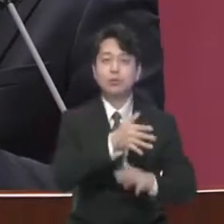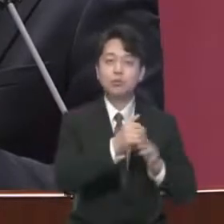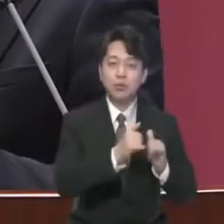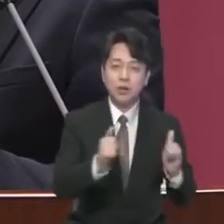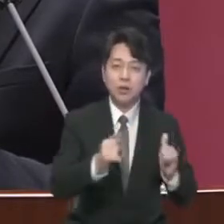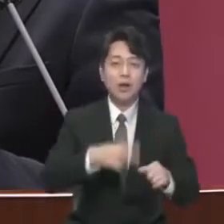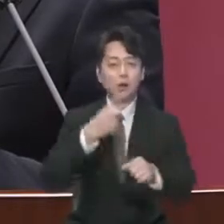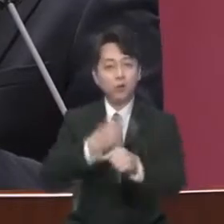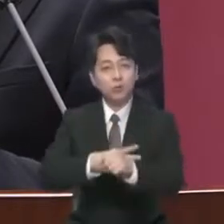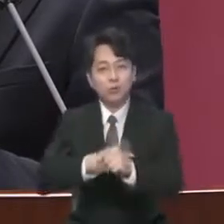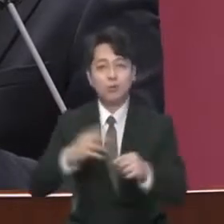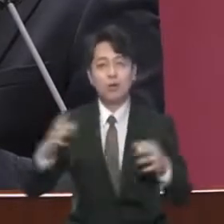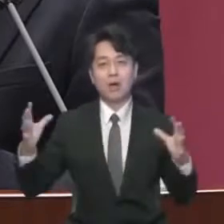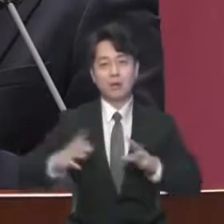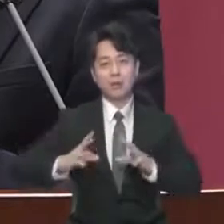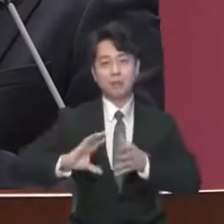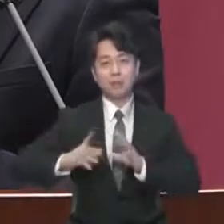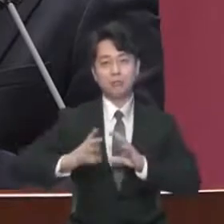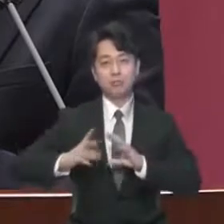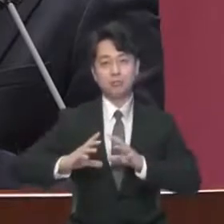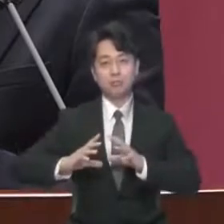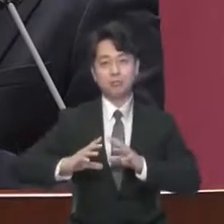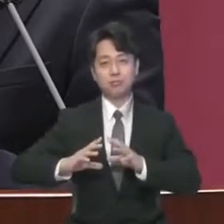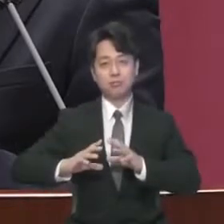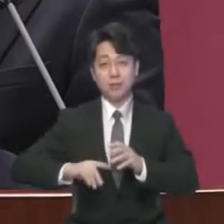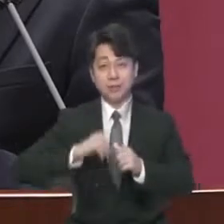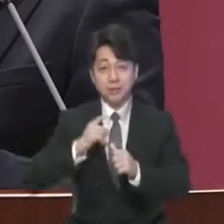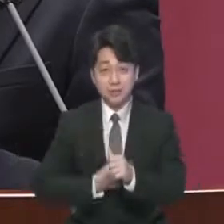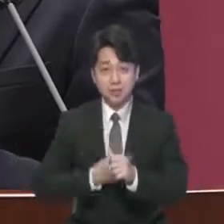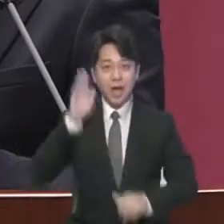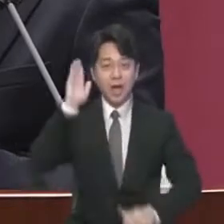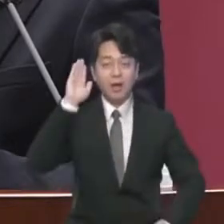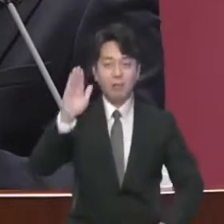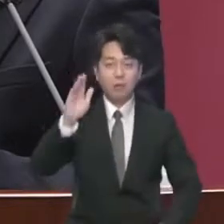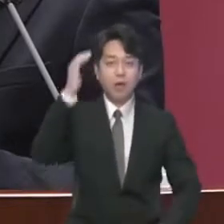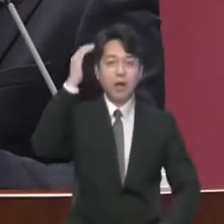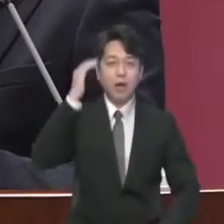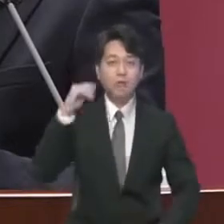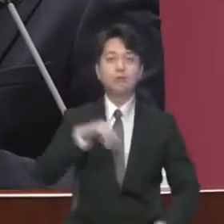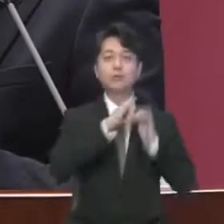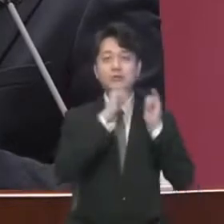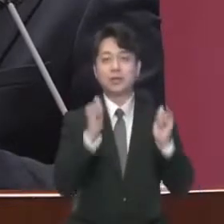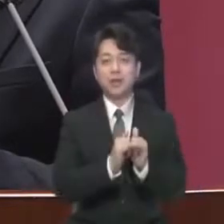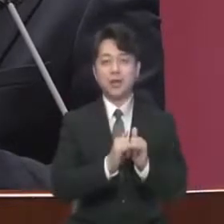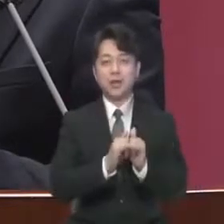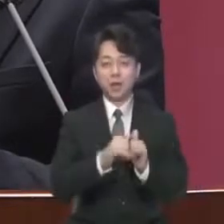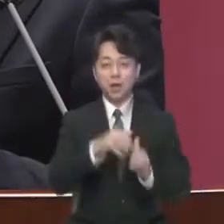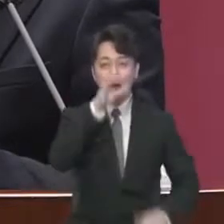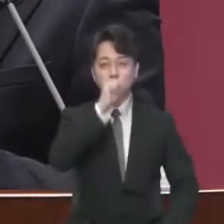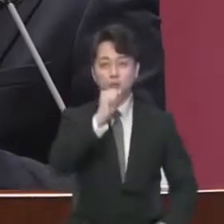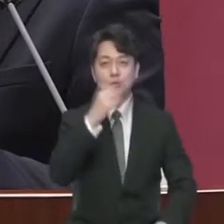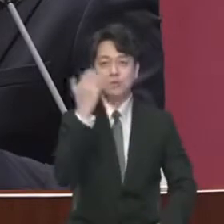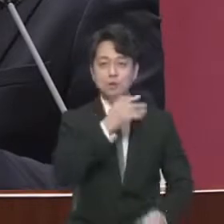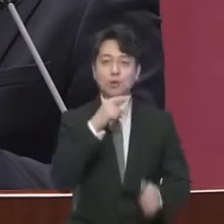더 구체적으로 건강한 그런 성교육이 될 수 있도록 부모님들께 도움을 드릴 수